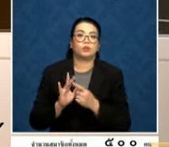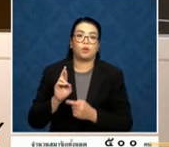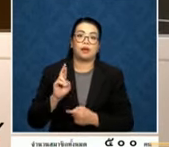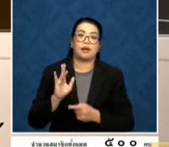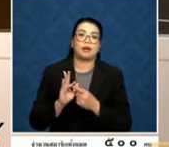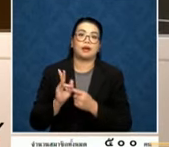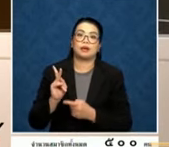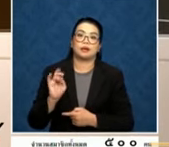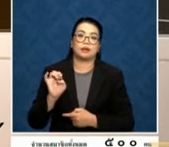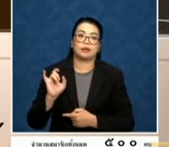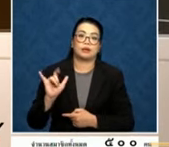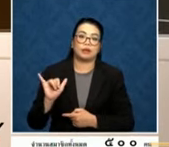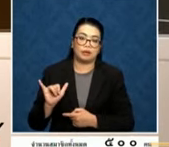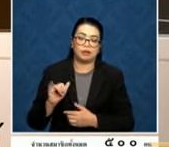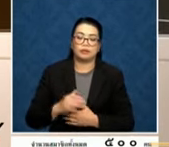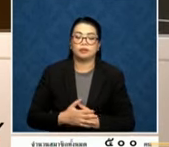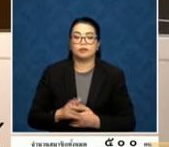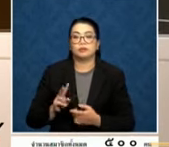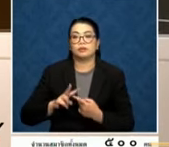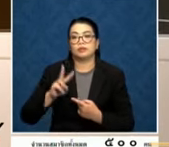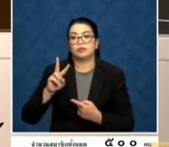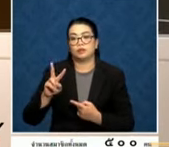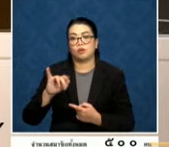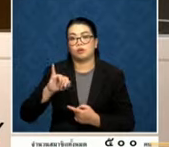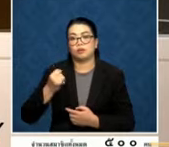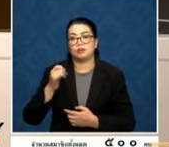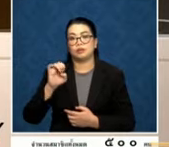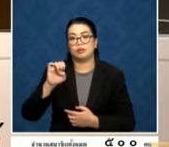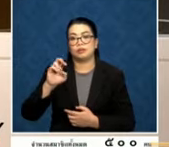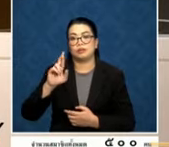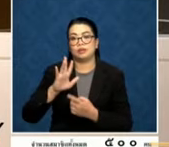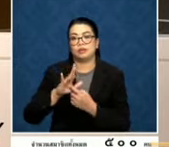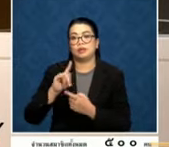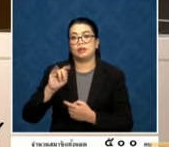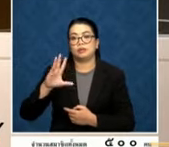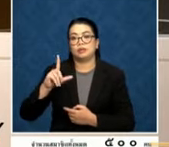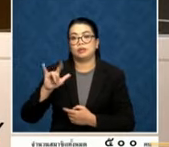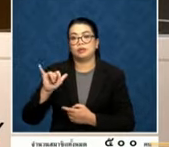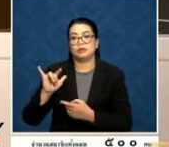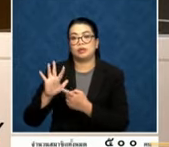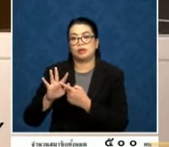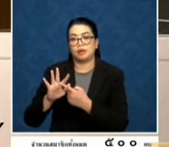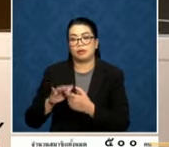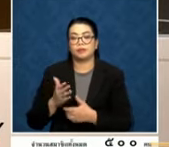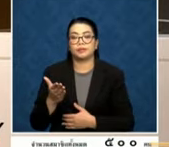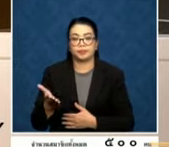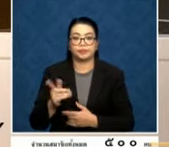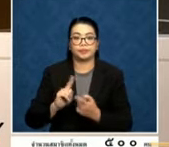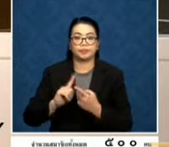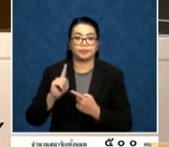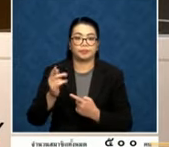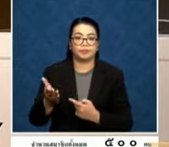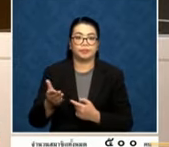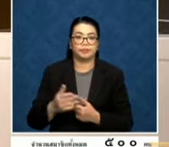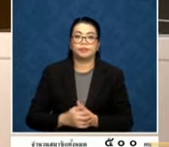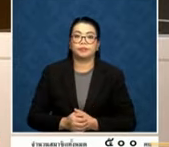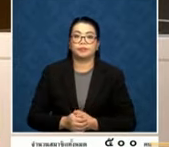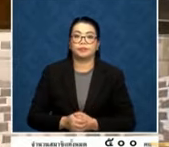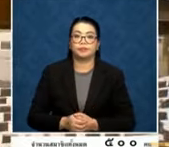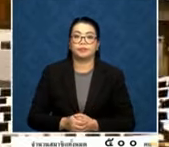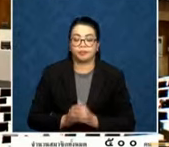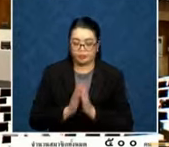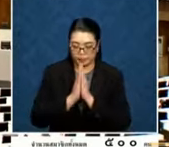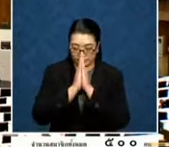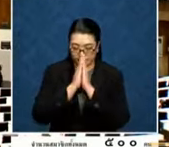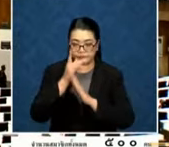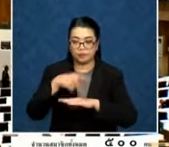เทียนทองท่านที่ 2ท่านจิรัชยาสรรพโสนะครับเชิญท่านสุรเกียรติเทียนทองครับเชิญครับกราบเรียน